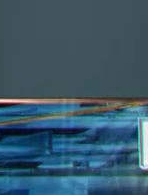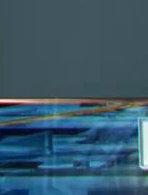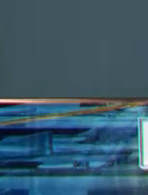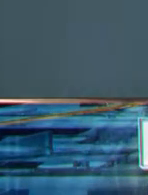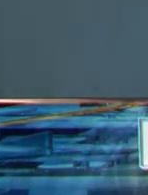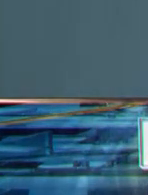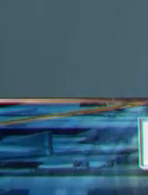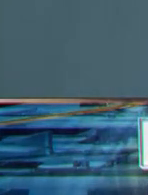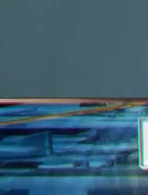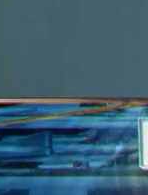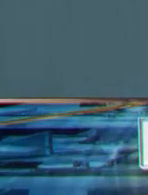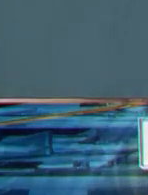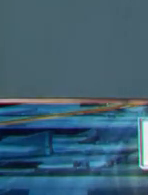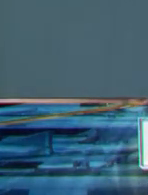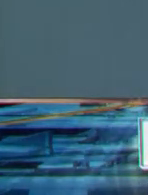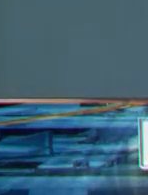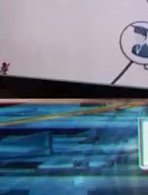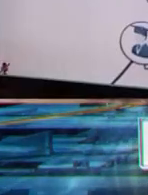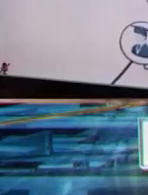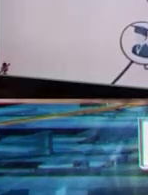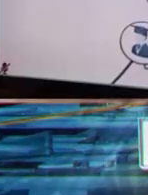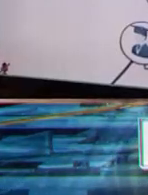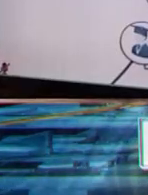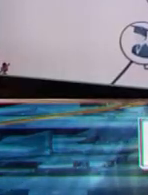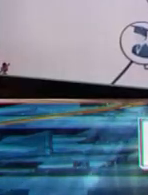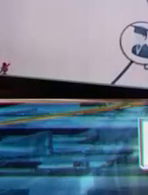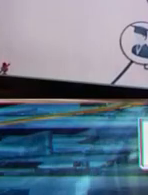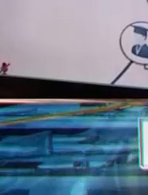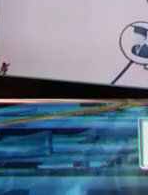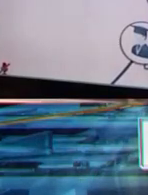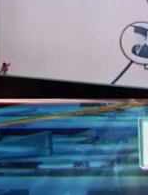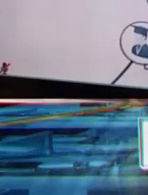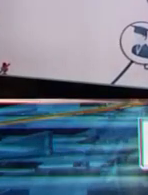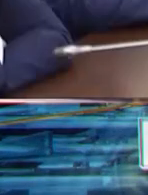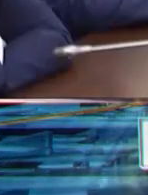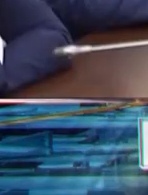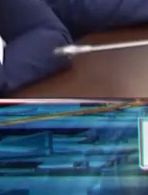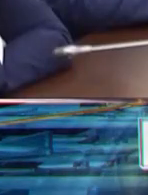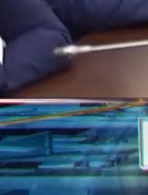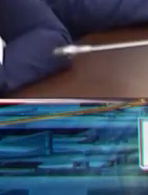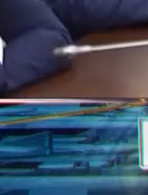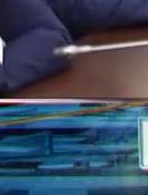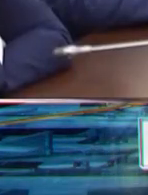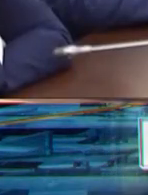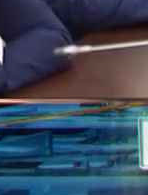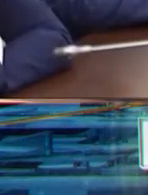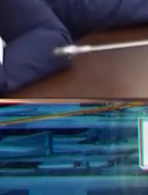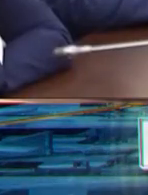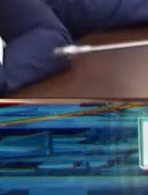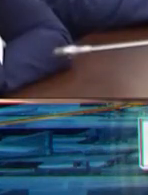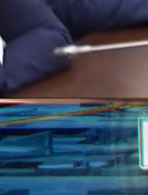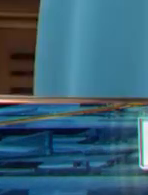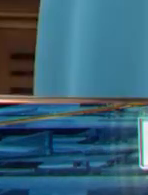Елімізде 20 маусым мен 5 шілде аралығында ұлттық бірыңғай тестілеу өтеді. Биылғы сынақты 11 мыңнан аса жетісулық түлек